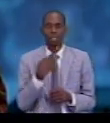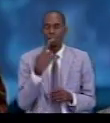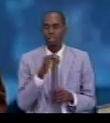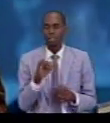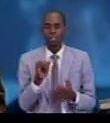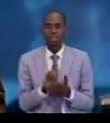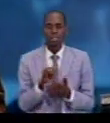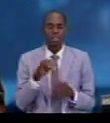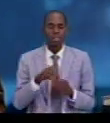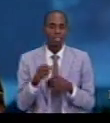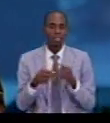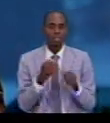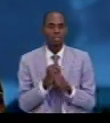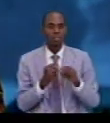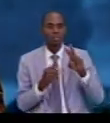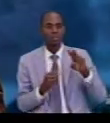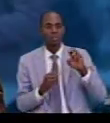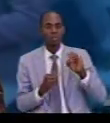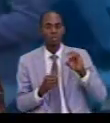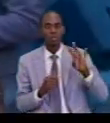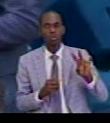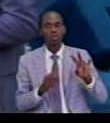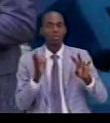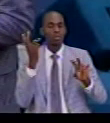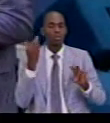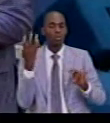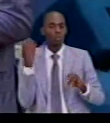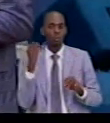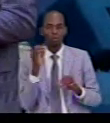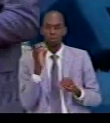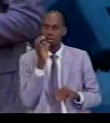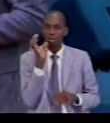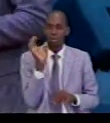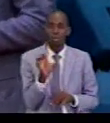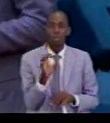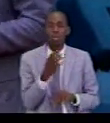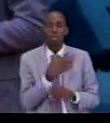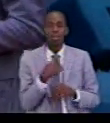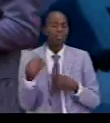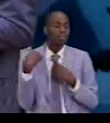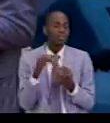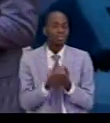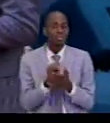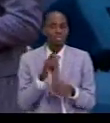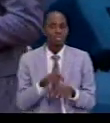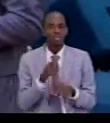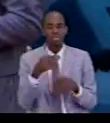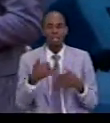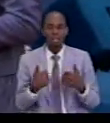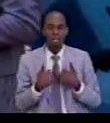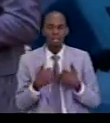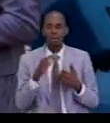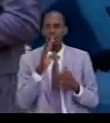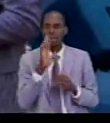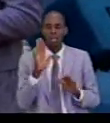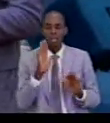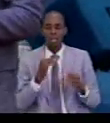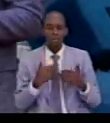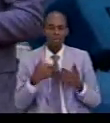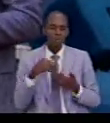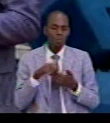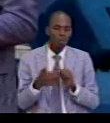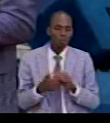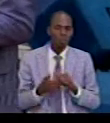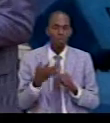2007, he was cast a spell. And since that 2007, he has been having thoughts of becoming mad. He has been